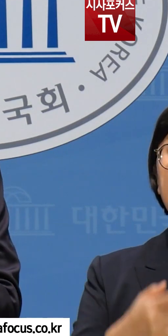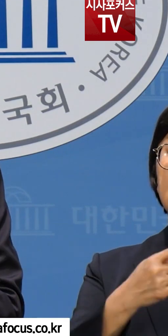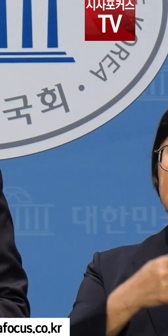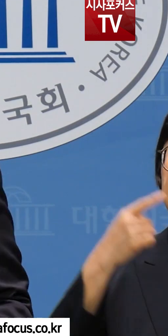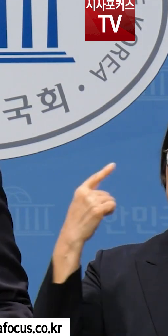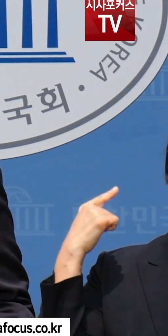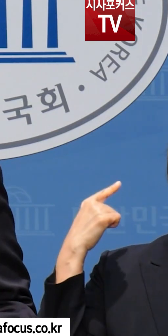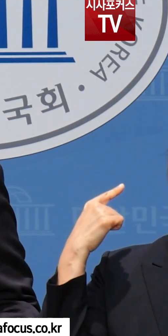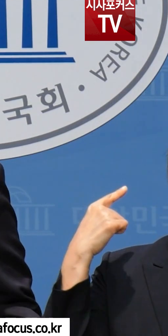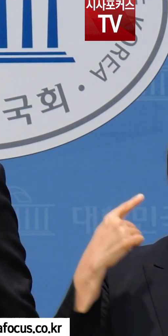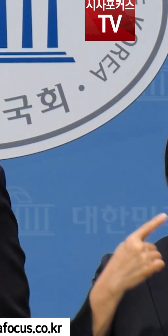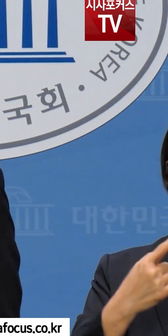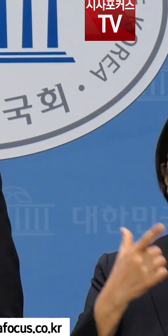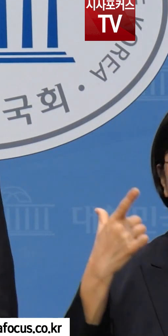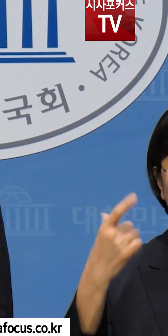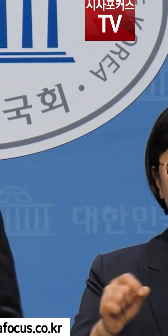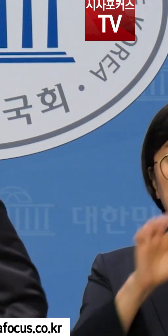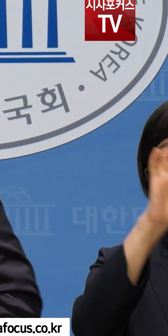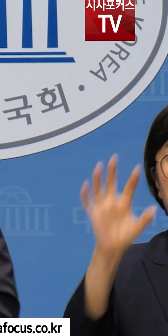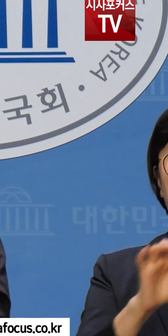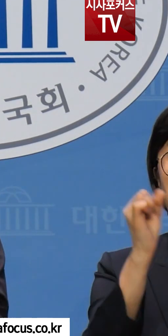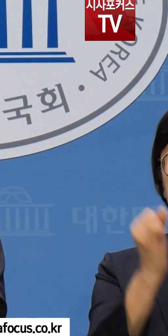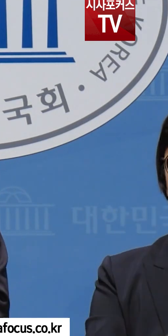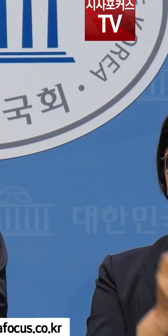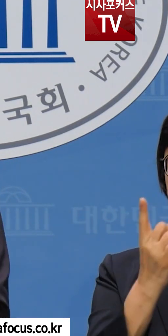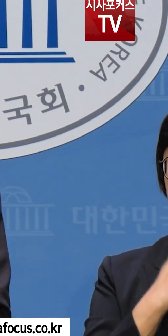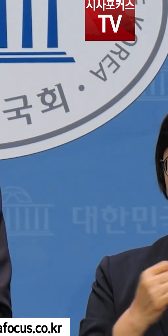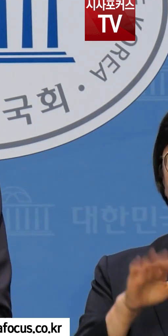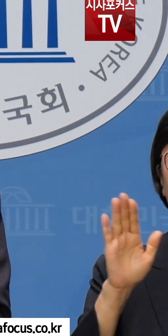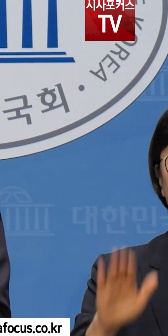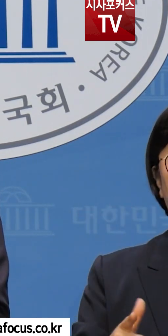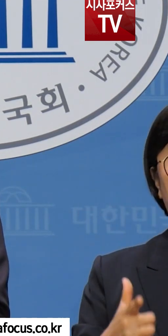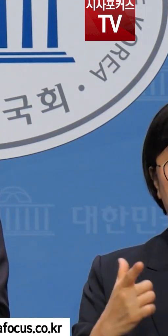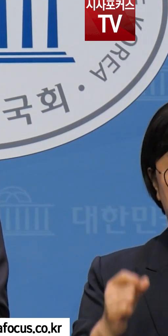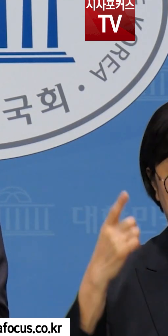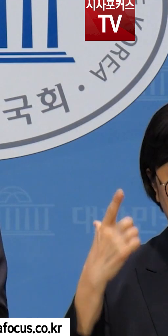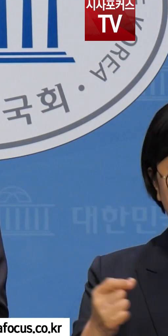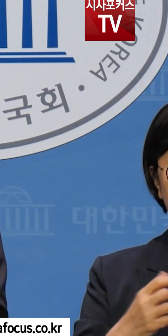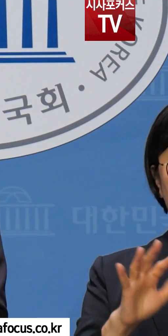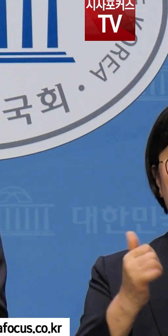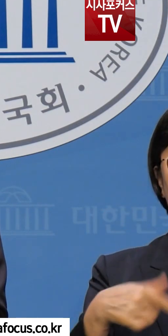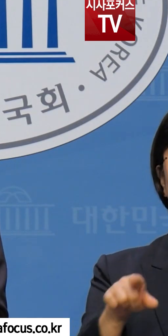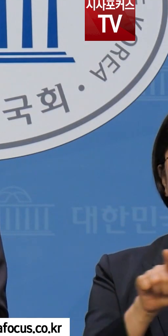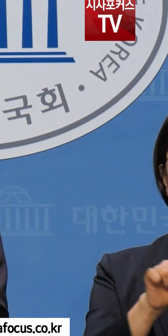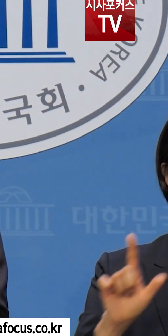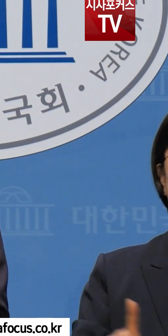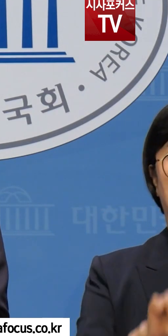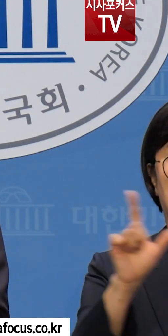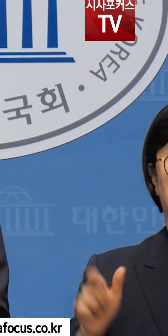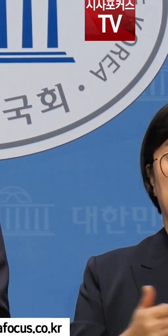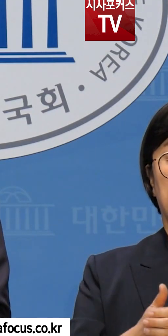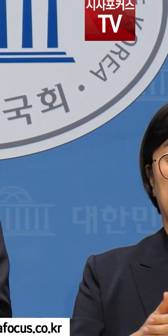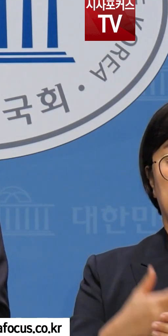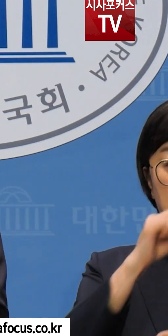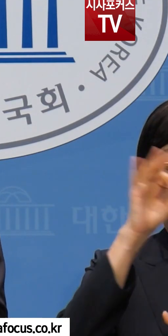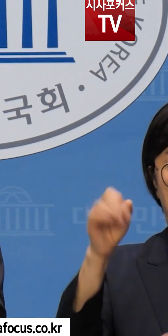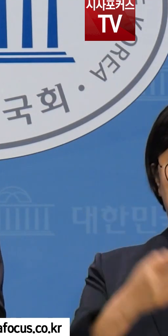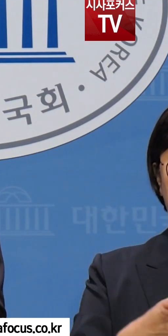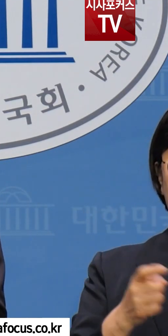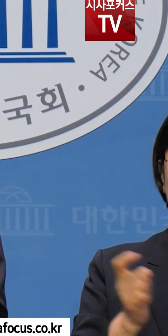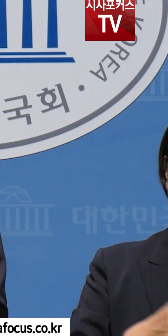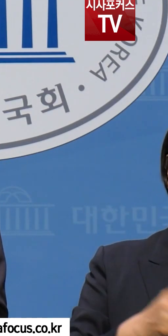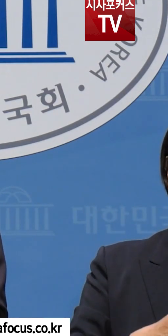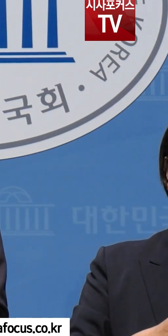작년에도 이런 기자회견을 했는데 올해 또 똑같이 민생예산 촉구 기자회견을 하는 작금의